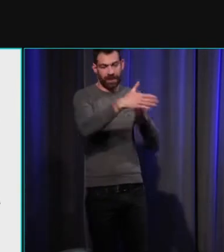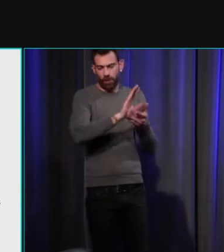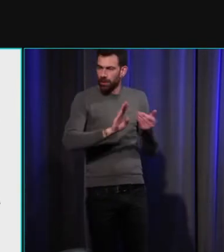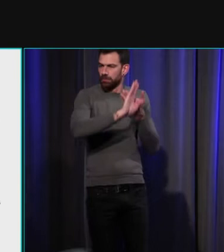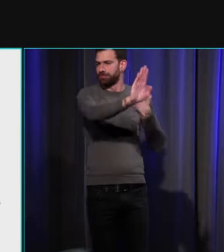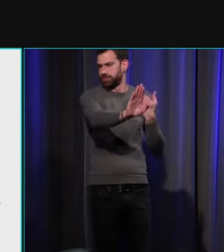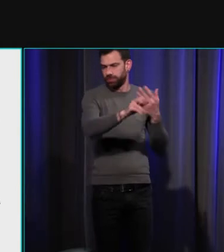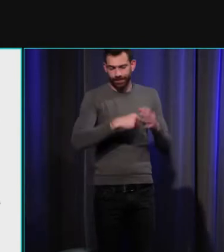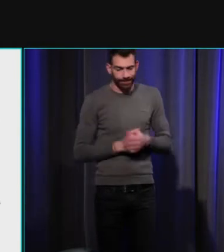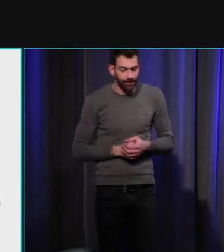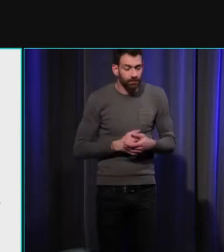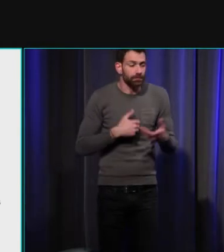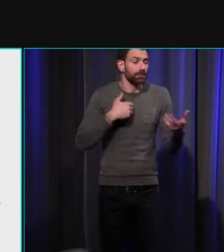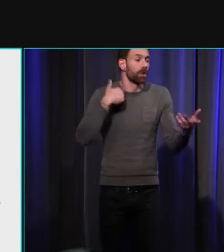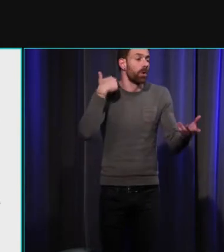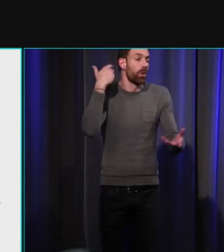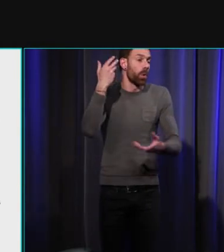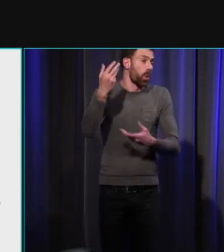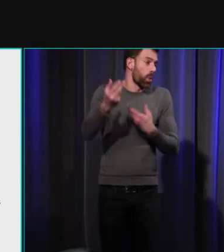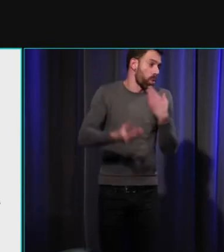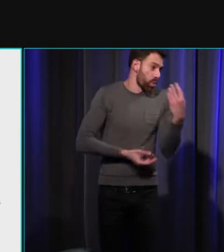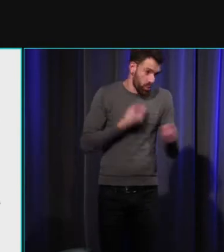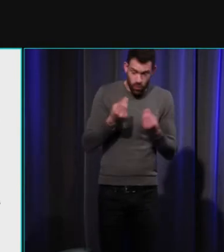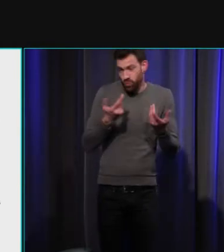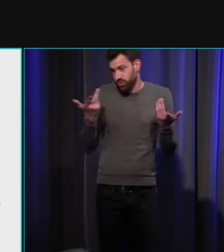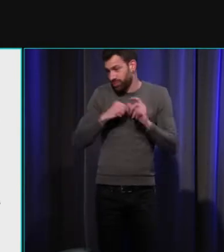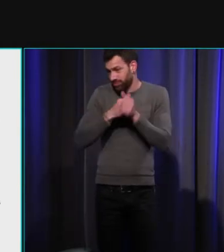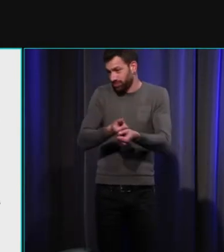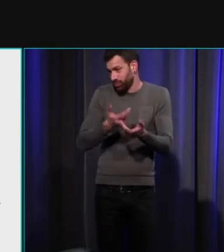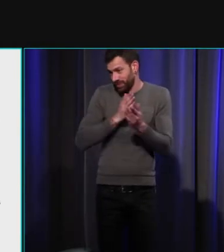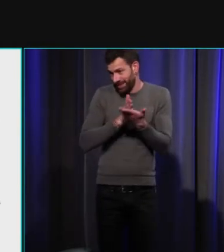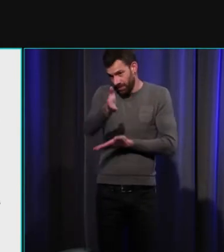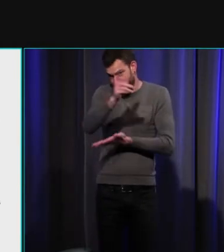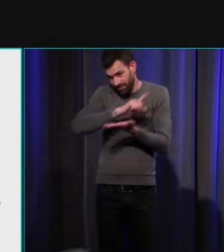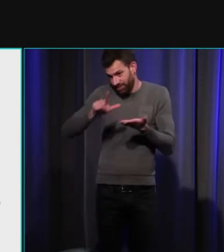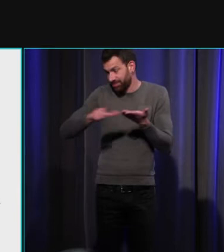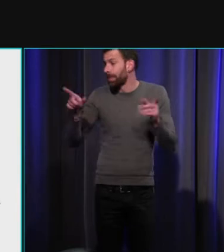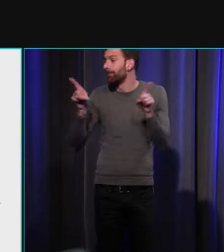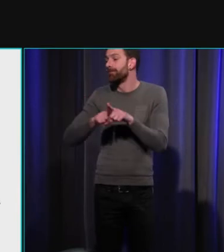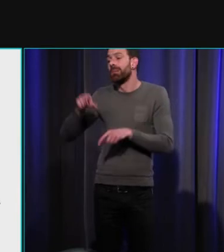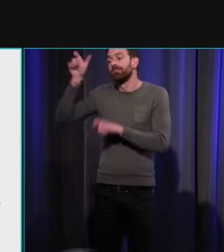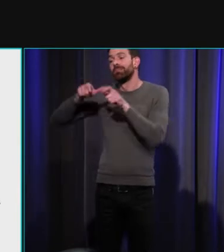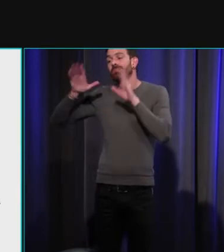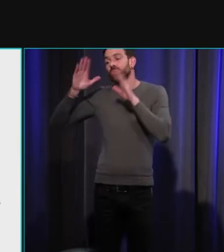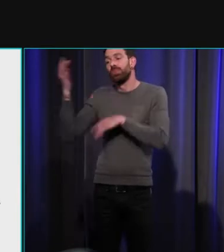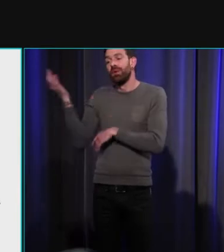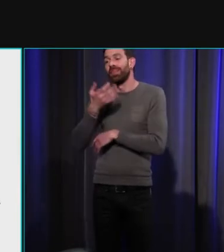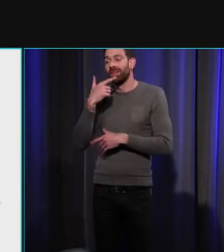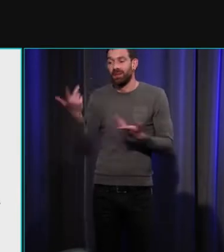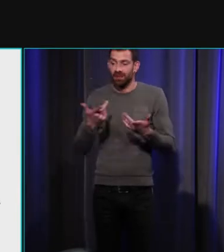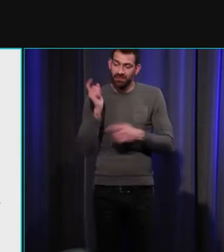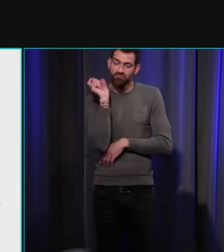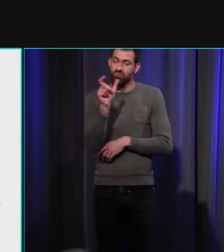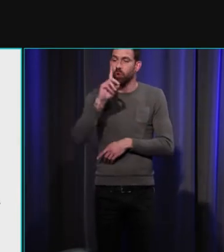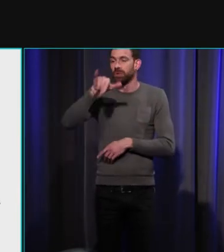ou bien il faut prendre ça au sens littéral à c'est un peu comme quand les musulmans vous dise le terme djihad doit